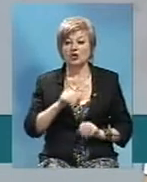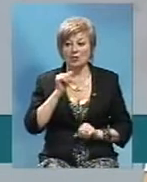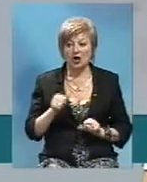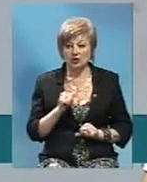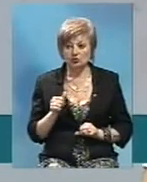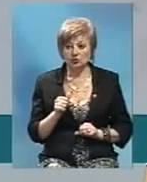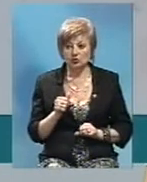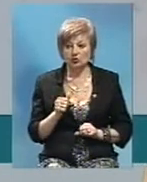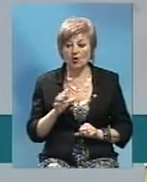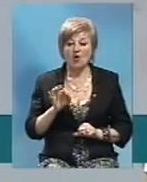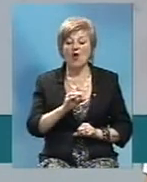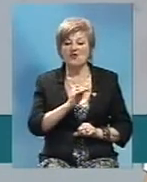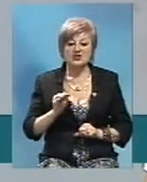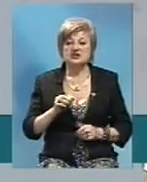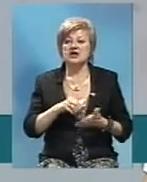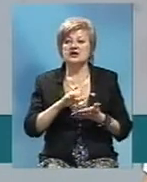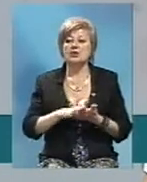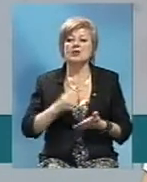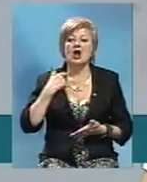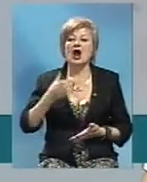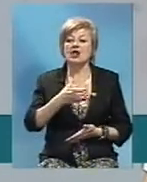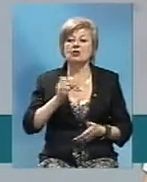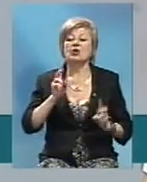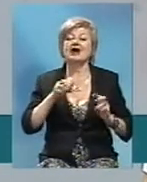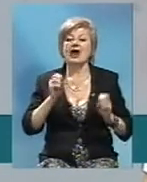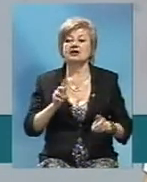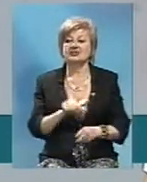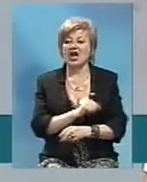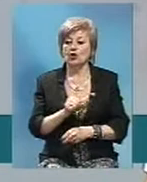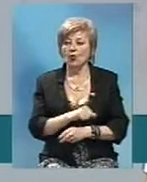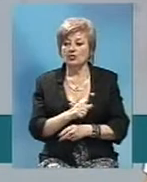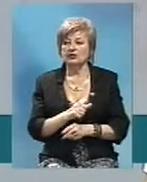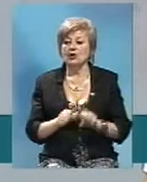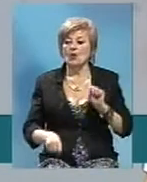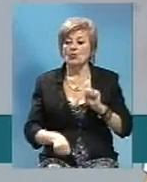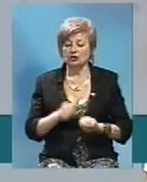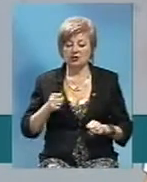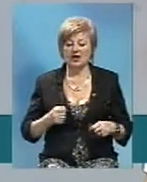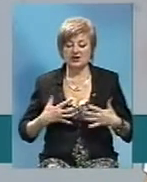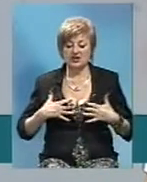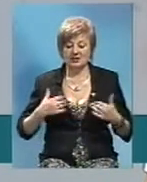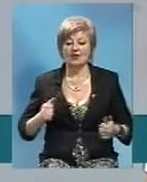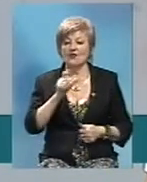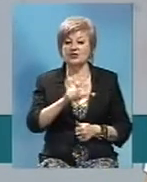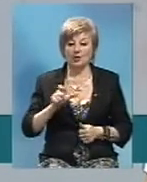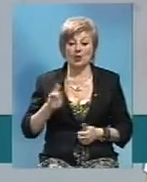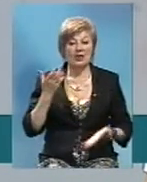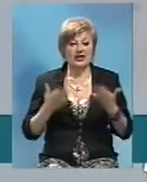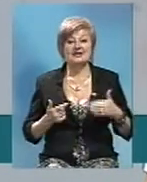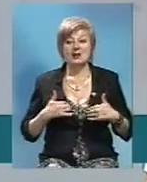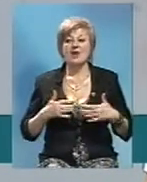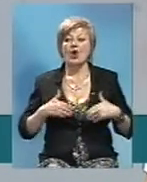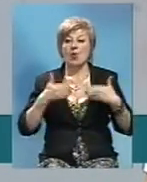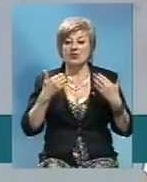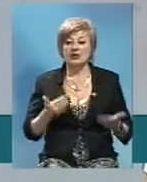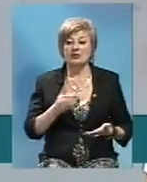1975 году официально обозначила алкоголь как наркотик, подрывающий здоровье населения. Если мы обратимся к